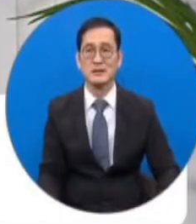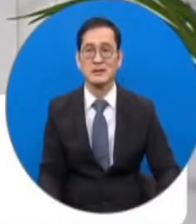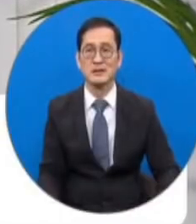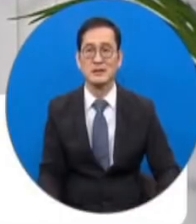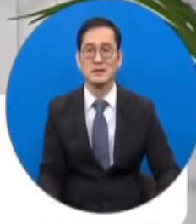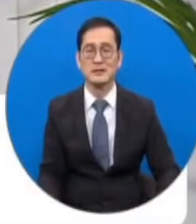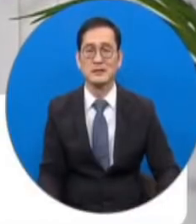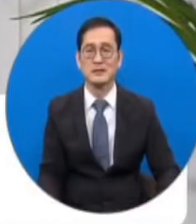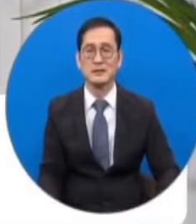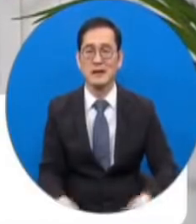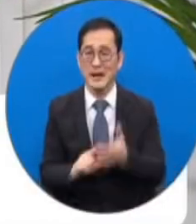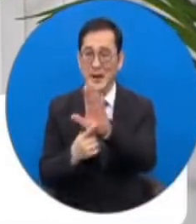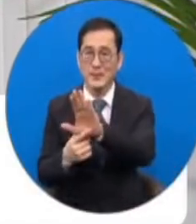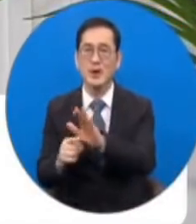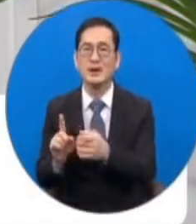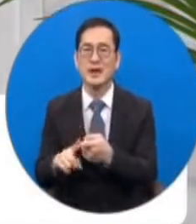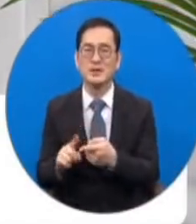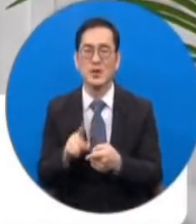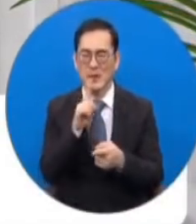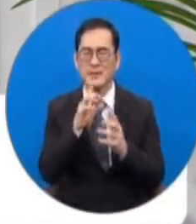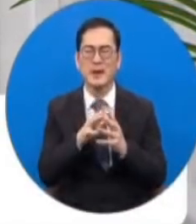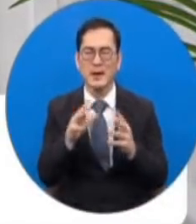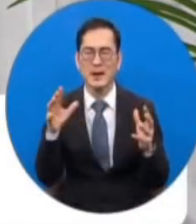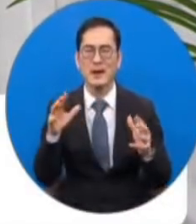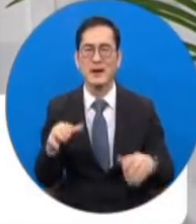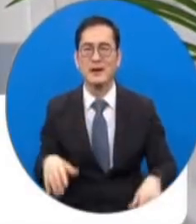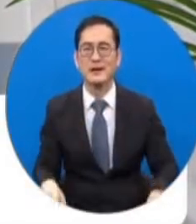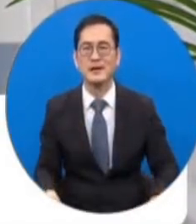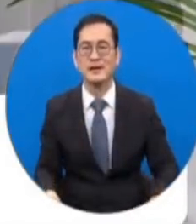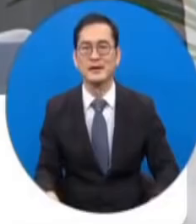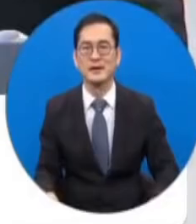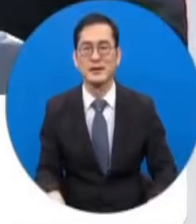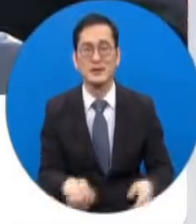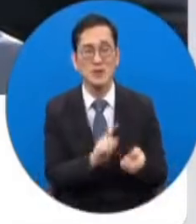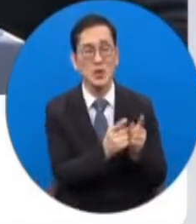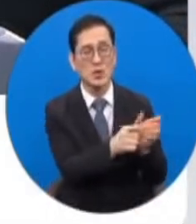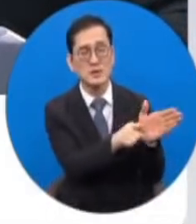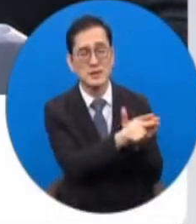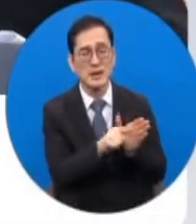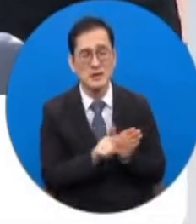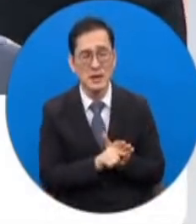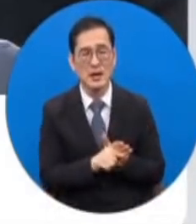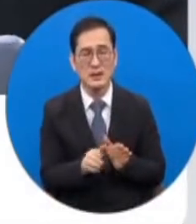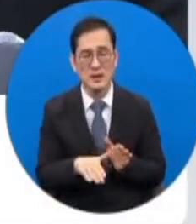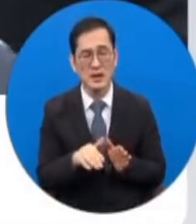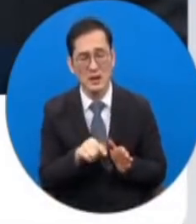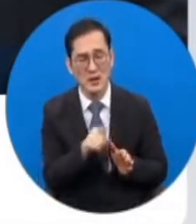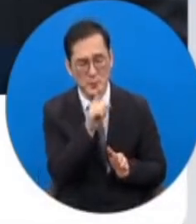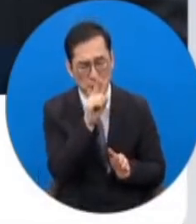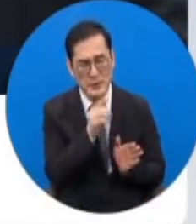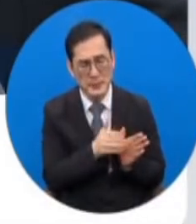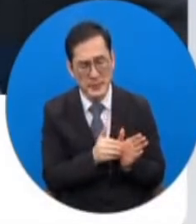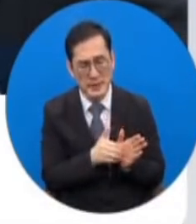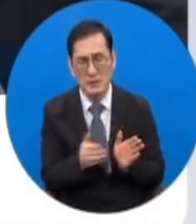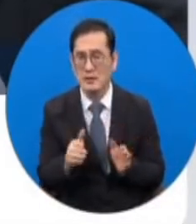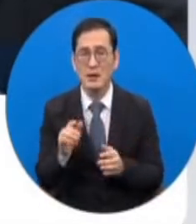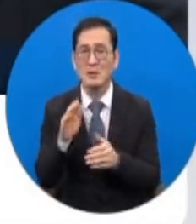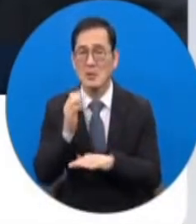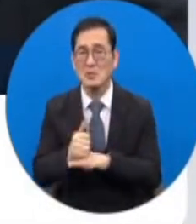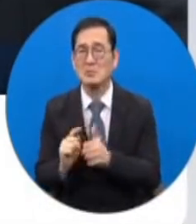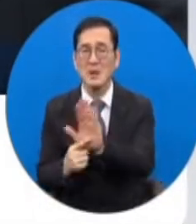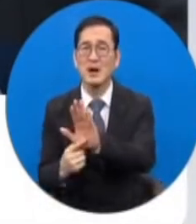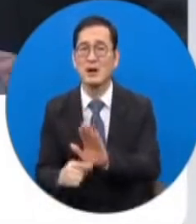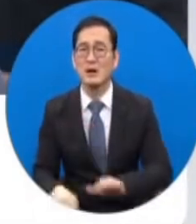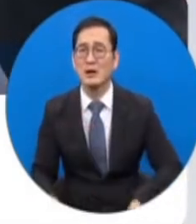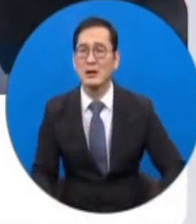이건 온라인 분명히 있을 수 있어요 왜냐면 정치란 그 자체가 서로의 신뢰 관계의 기인하는 것이 4 많이 협상이 안 되고 나며 사실은